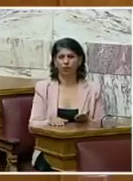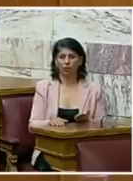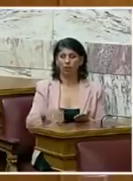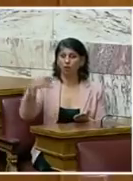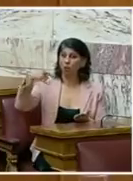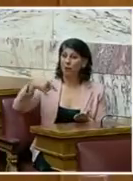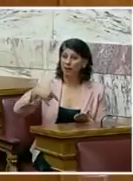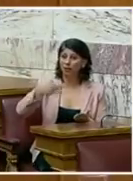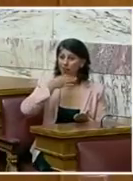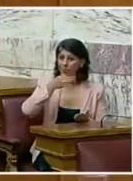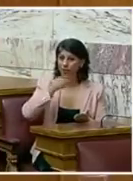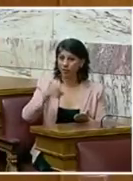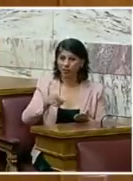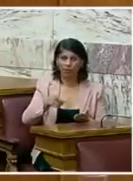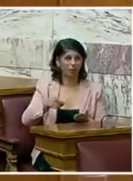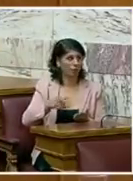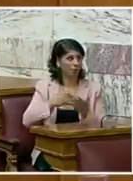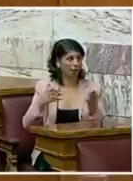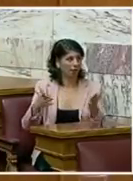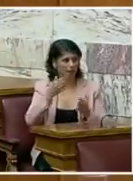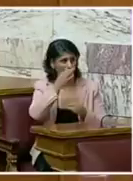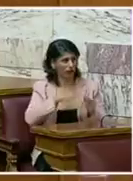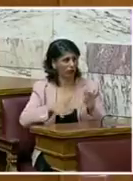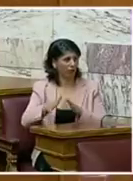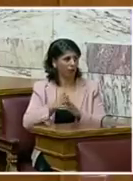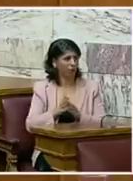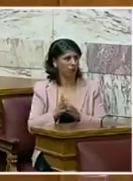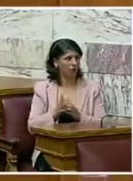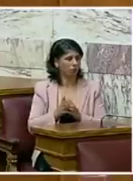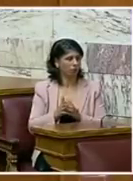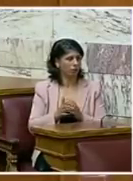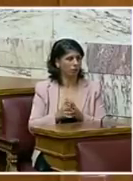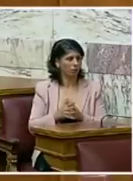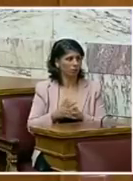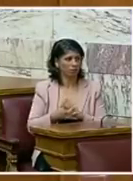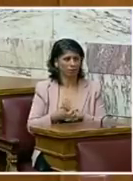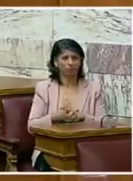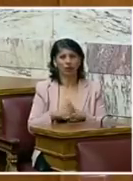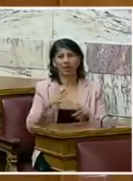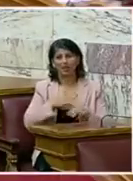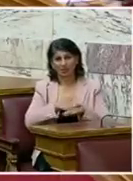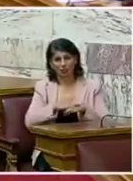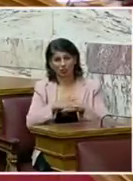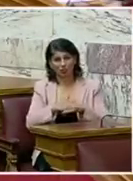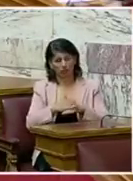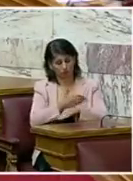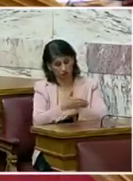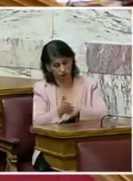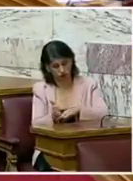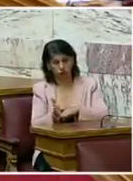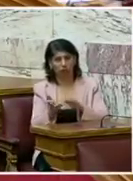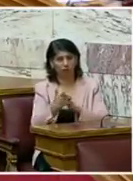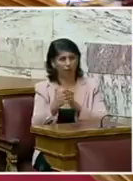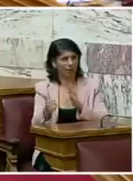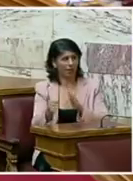ότι πρόκειται για μεγάλο σκάνδαλο τη Νοβάρτη. Κύριε Λάπα, φαίνεται το Προεδρείο σε δύσκολη θέση. Έχουμε φτάσει στα 15 λεπτά, κοντεύουμε στα 16. Κύριε Παναγιωτόπουλο. Ναι, κύριε Δέντε. Ελάτε,